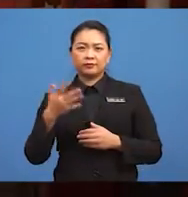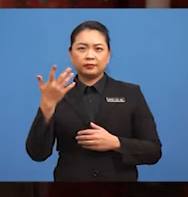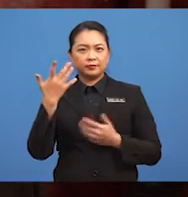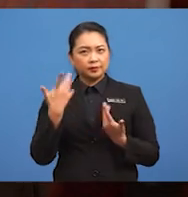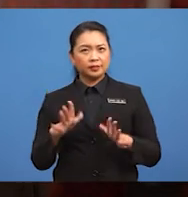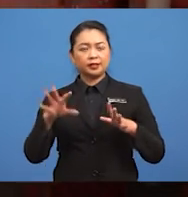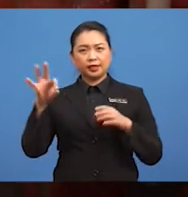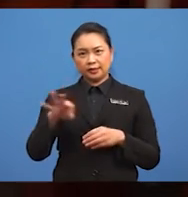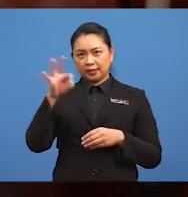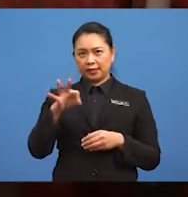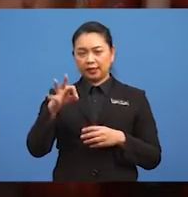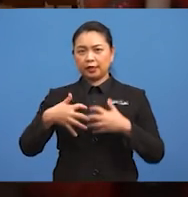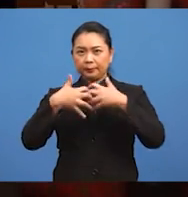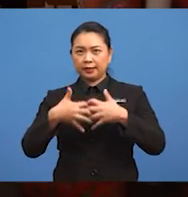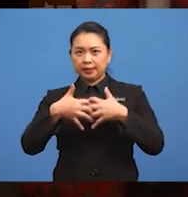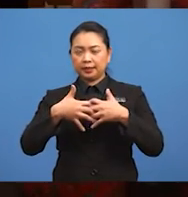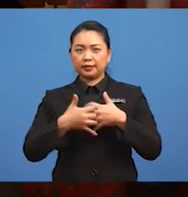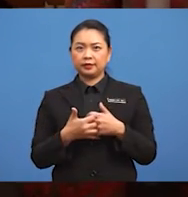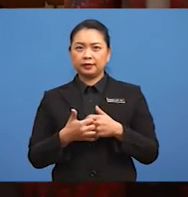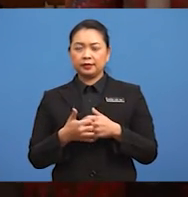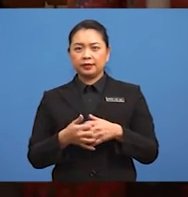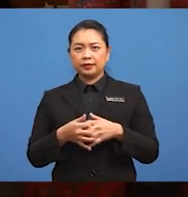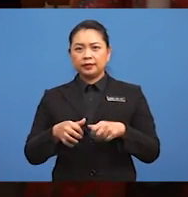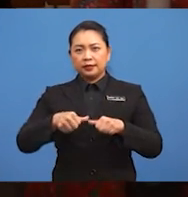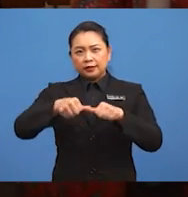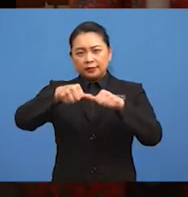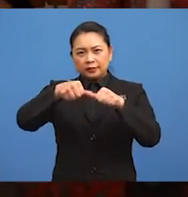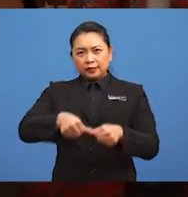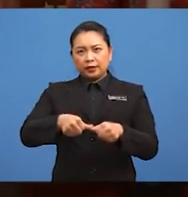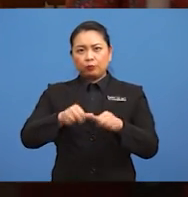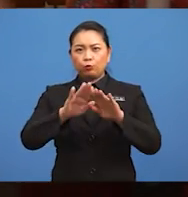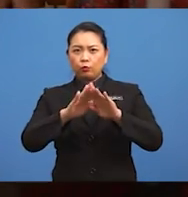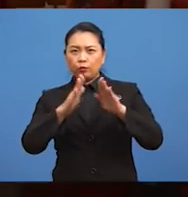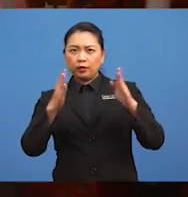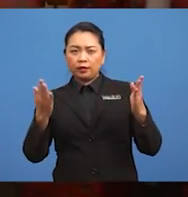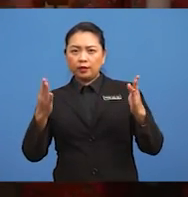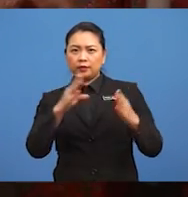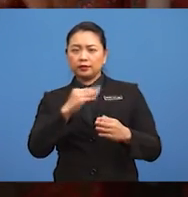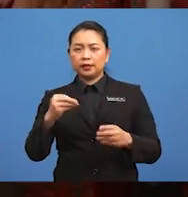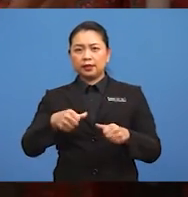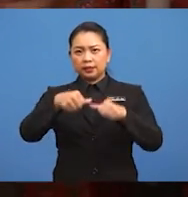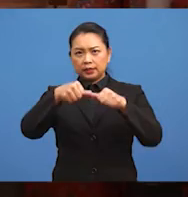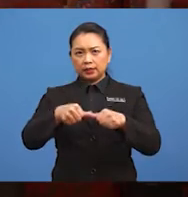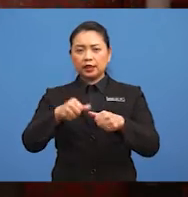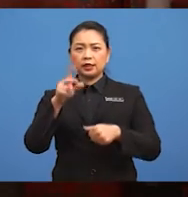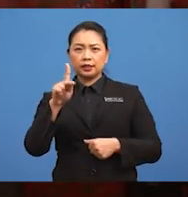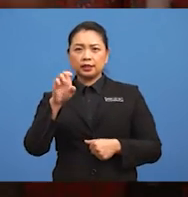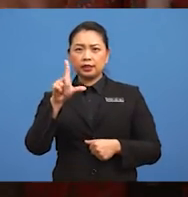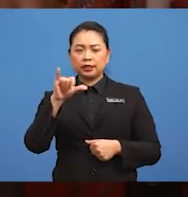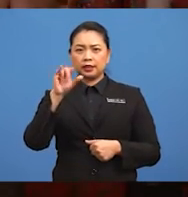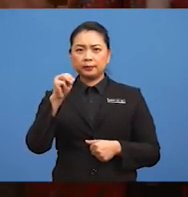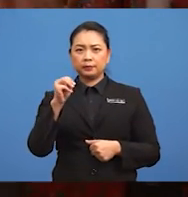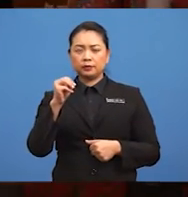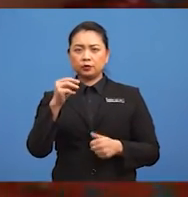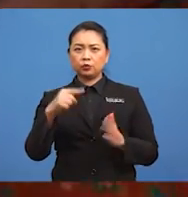Setelah jahit mesin, tekan buka dan tekan klaim belakang kung menghala